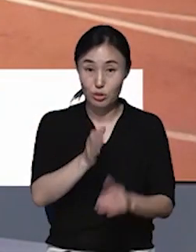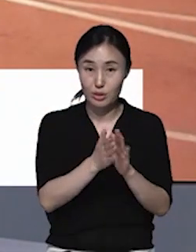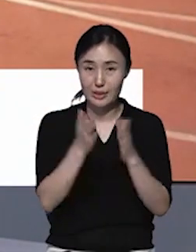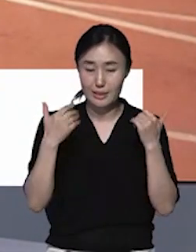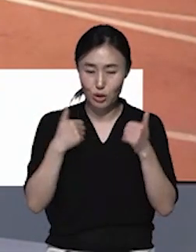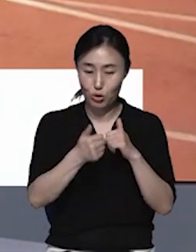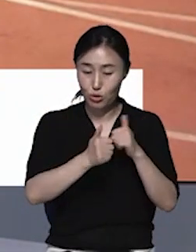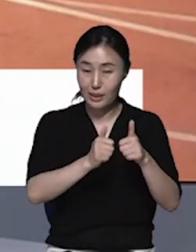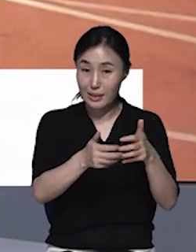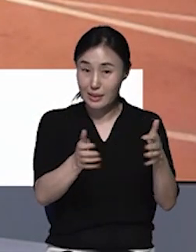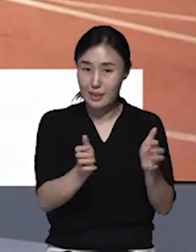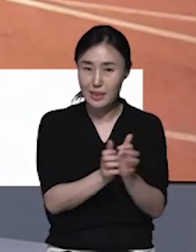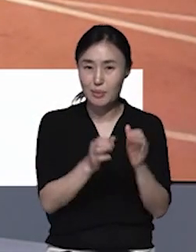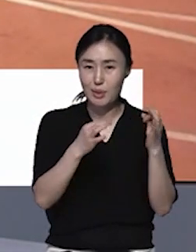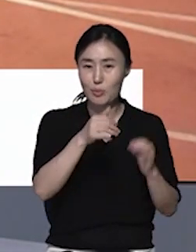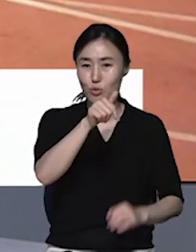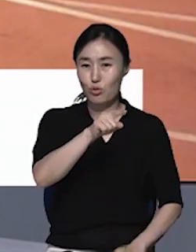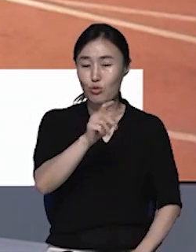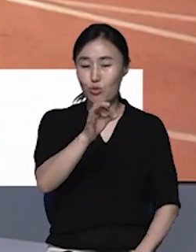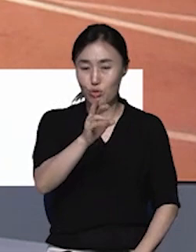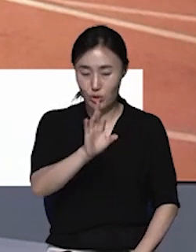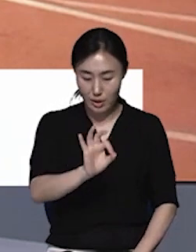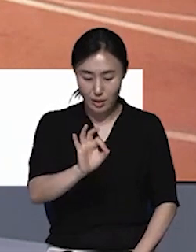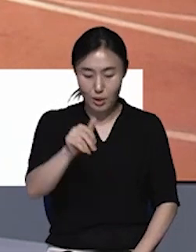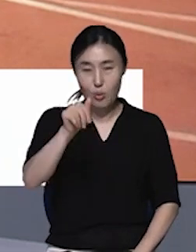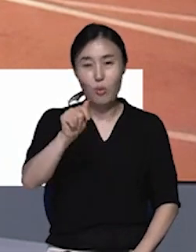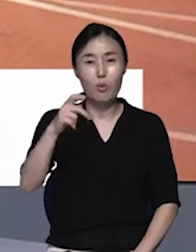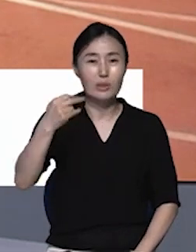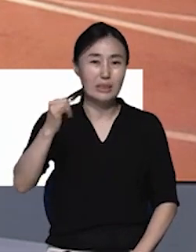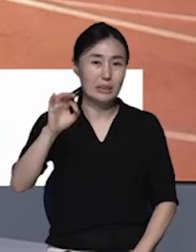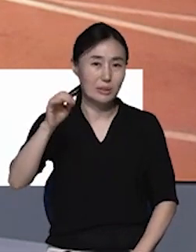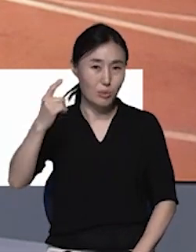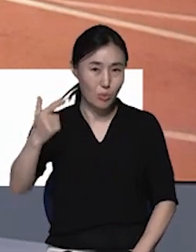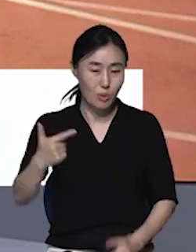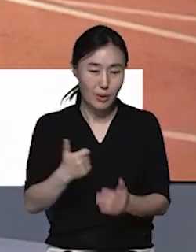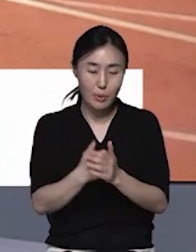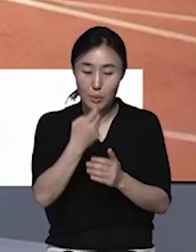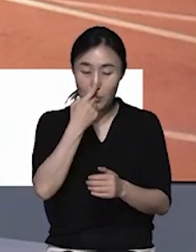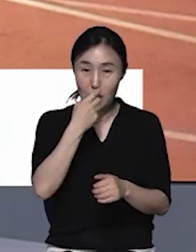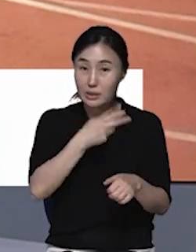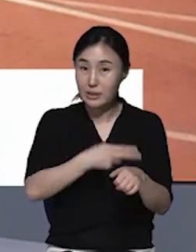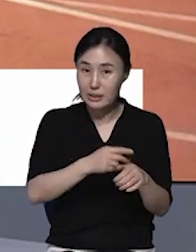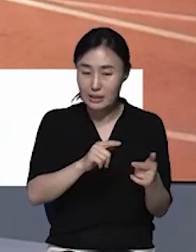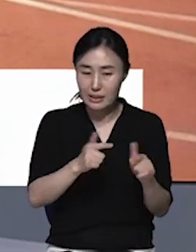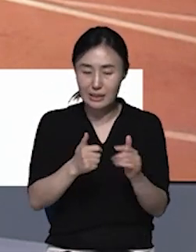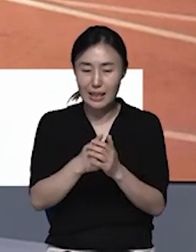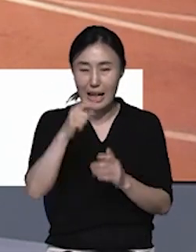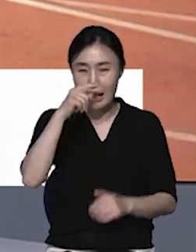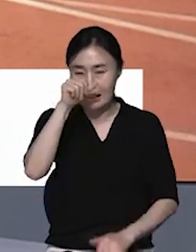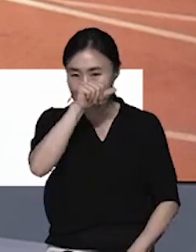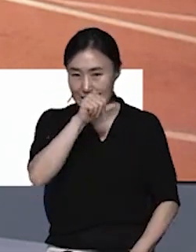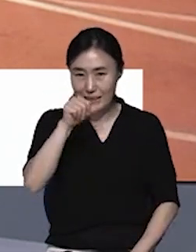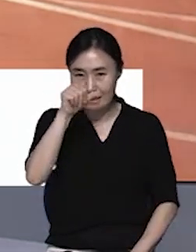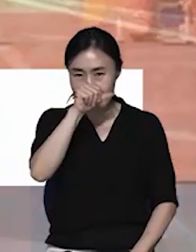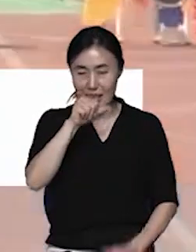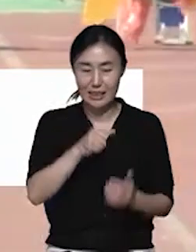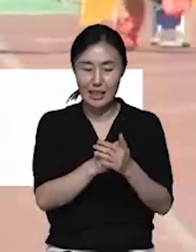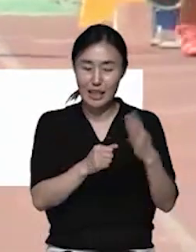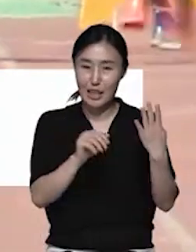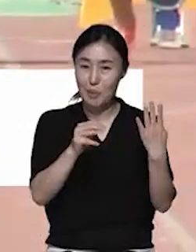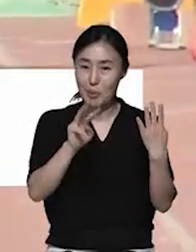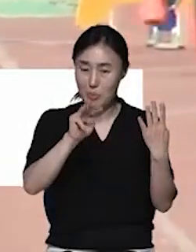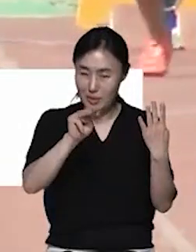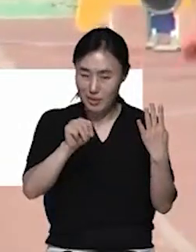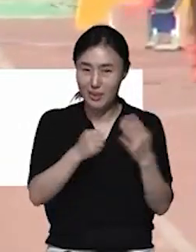광주시청 육상팀 김구경 고승환 선수와 노승석 코치가 아시안게임 남자 400m 계주에서 동메달을 목에